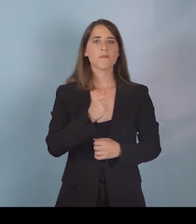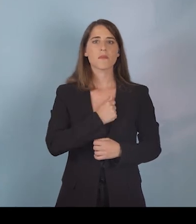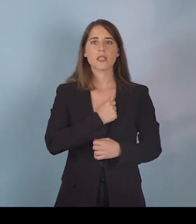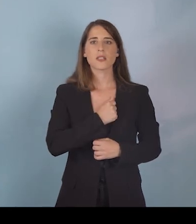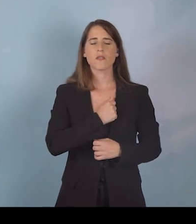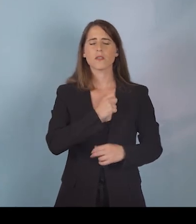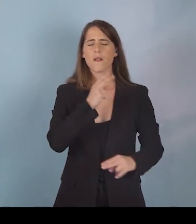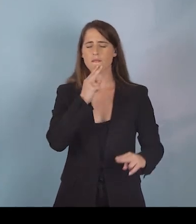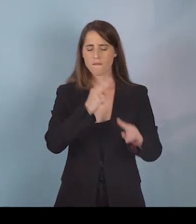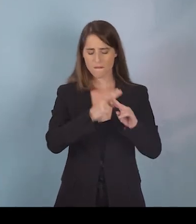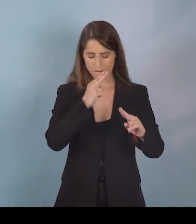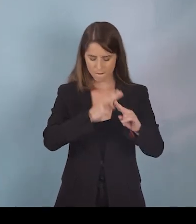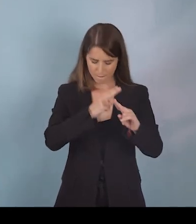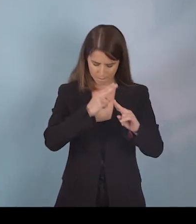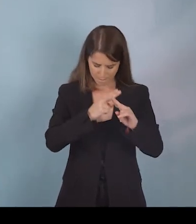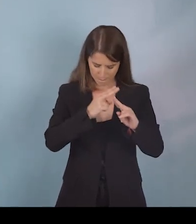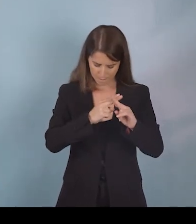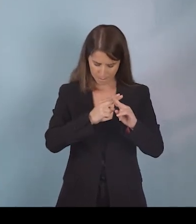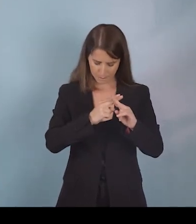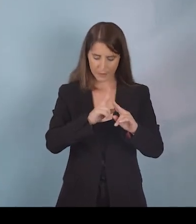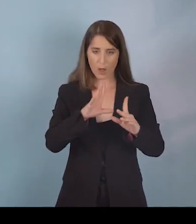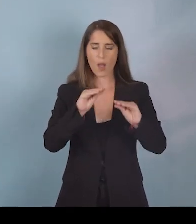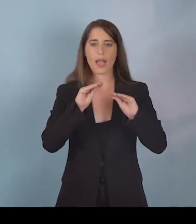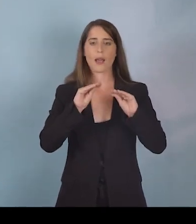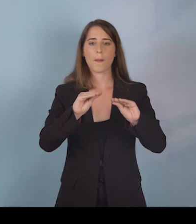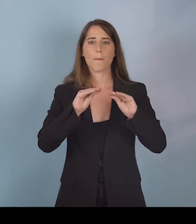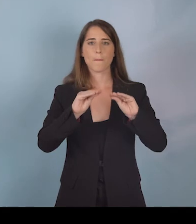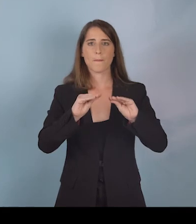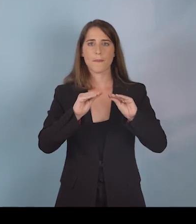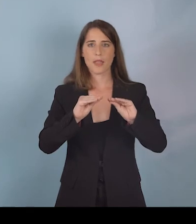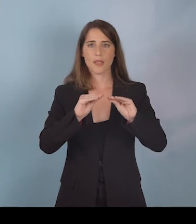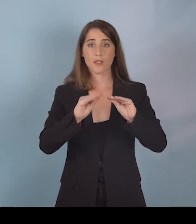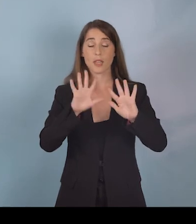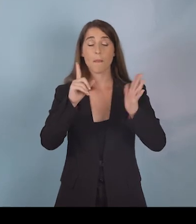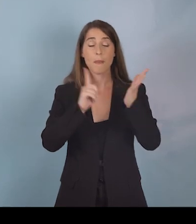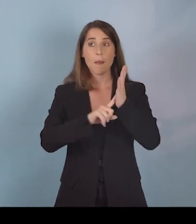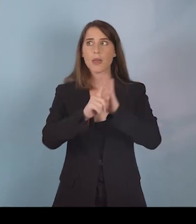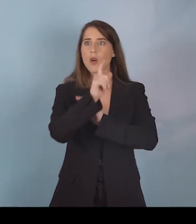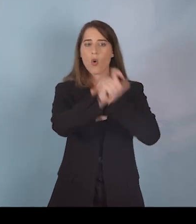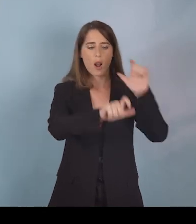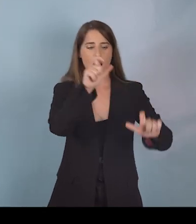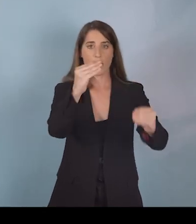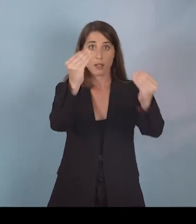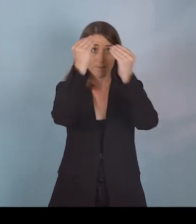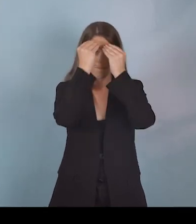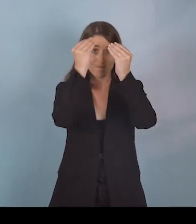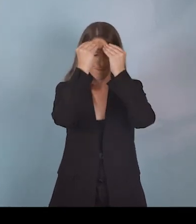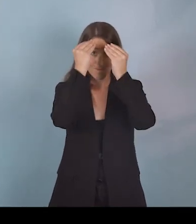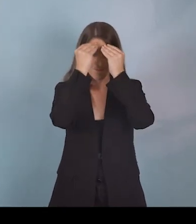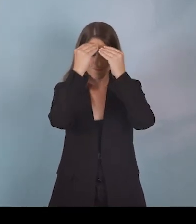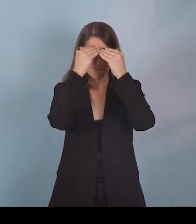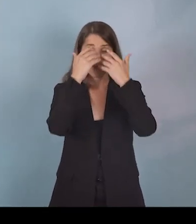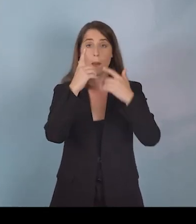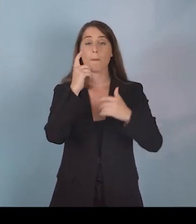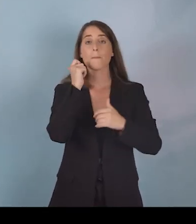μου άποψη, όχι ως θεσμός εδώ, ότι πιστεύω είναι απόλυτα σημαντικό